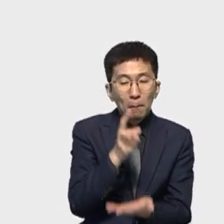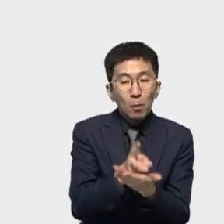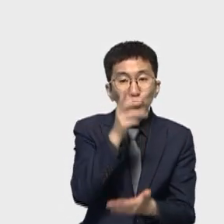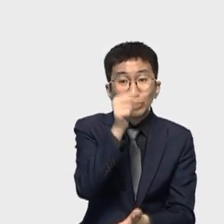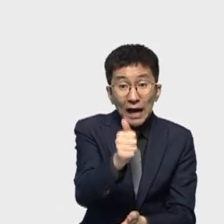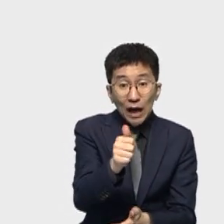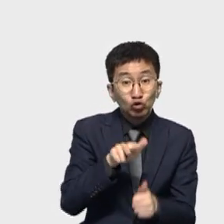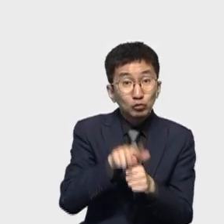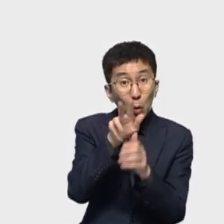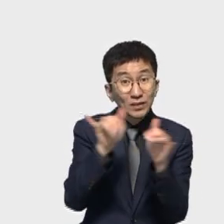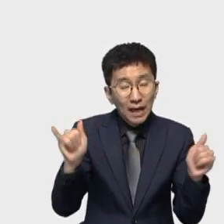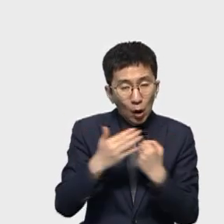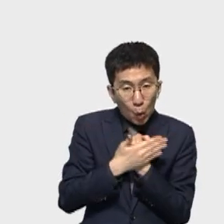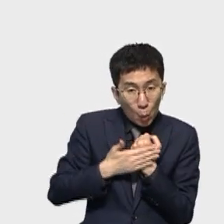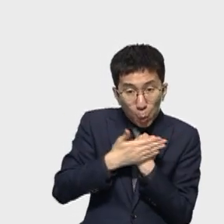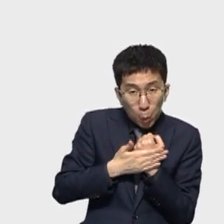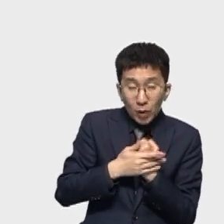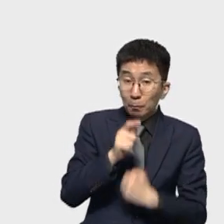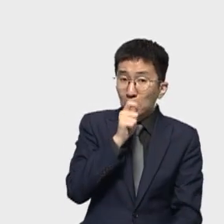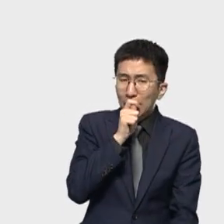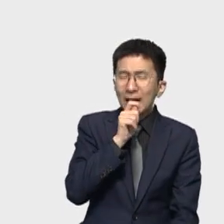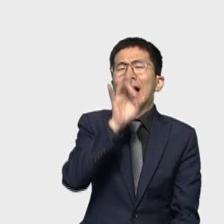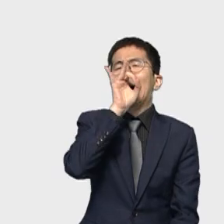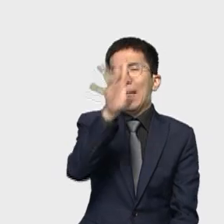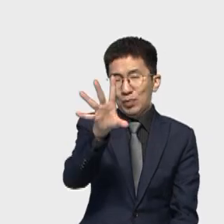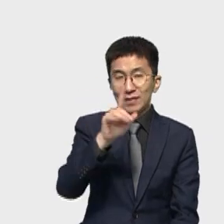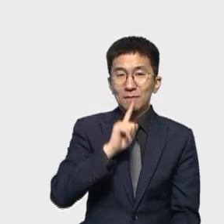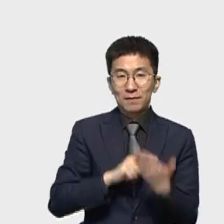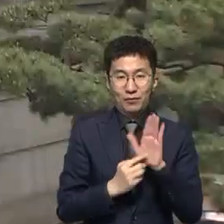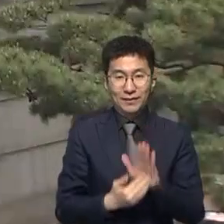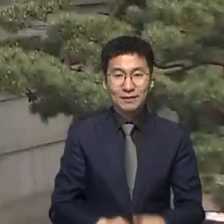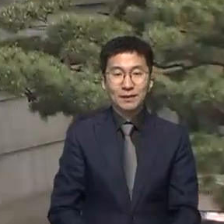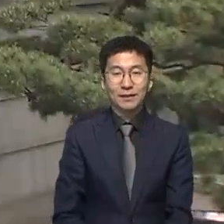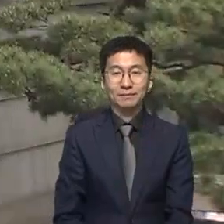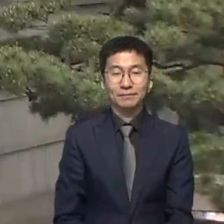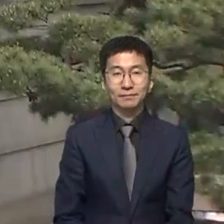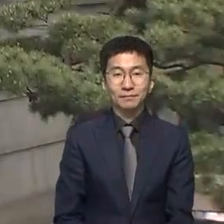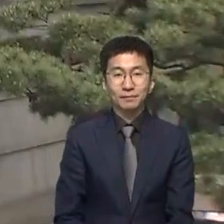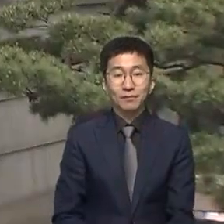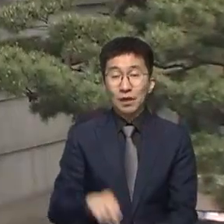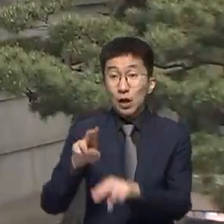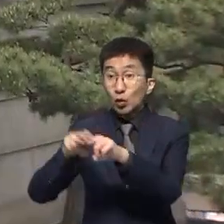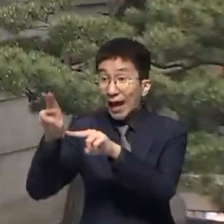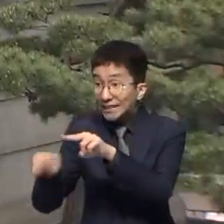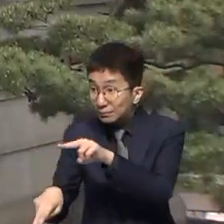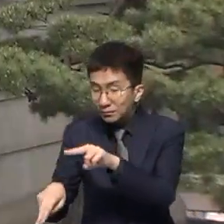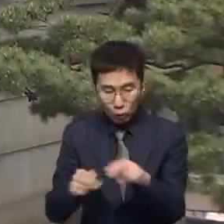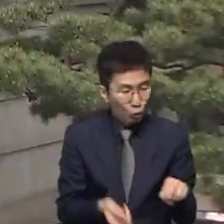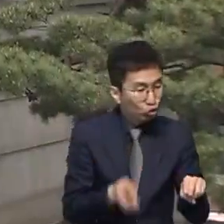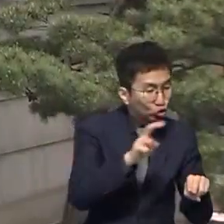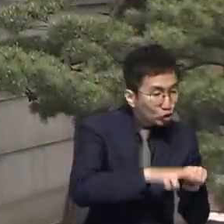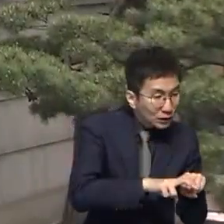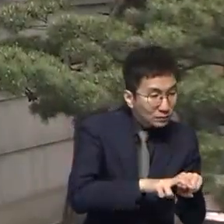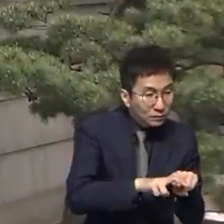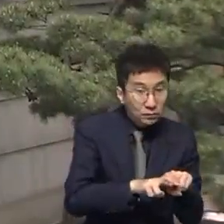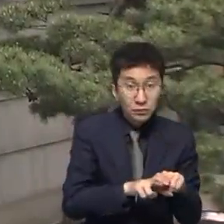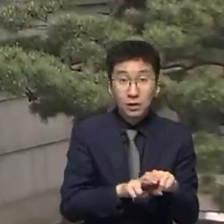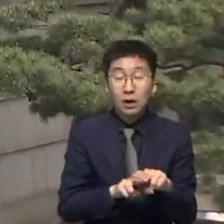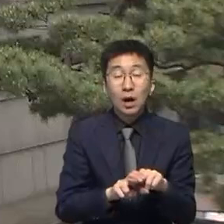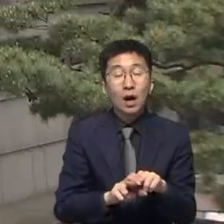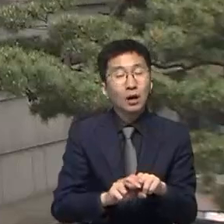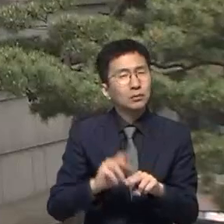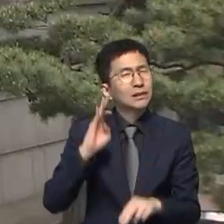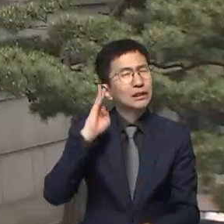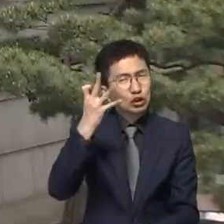침묵하는 건 직업 윤리와 양심의 문제라고 맞섰습니다. 퇴임과 취임을 채 2주도 남기지 않은 신구